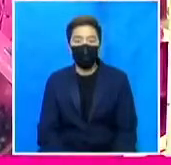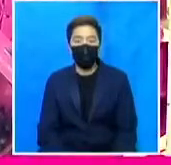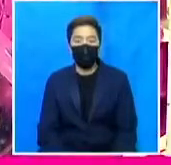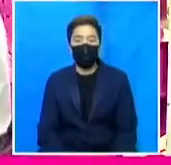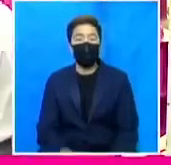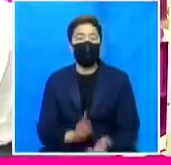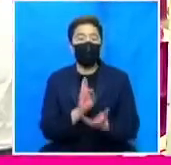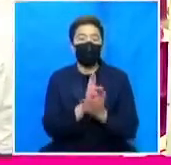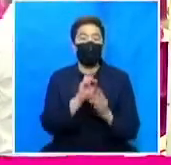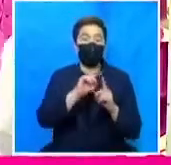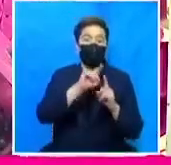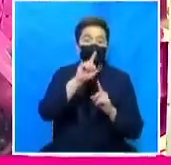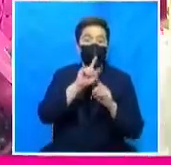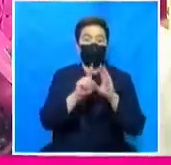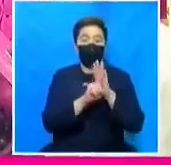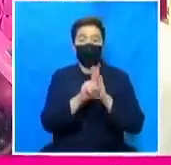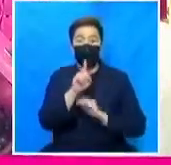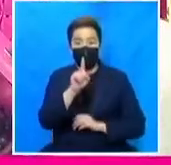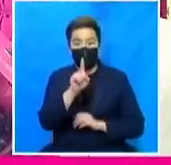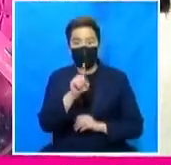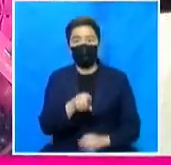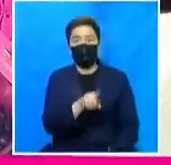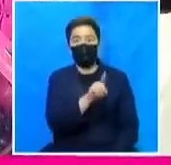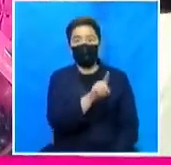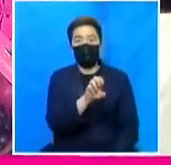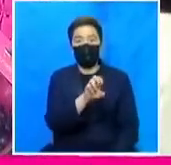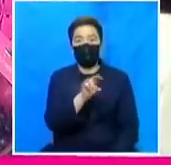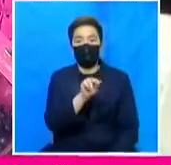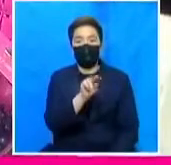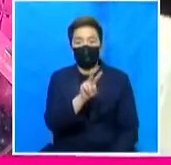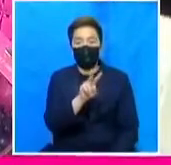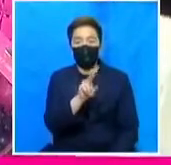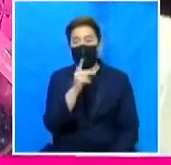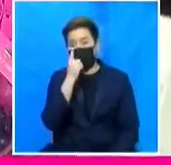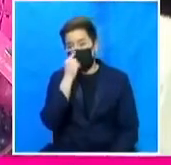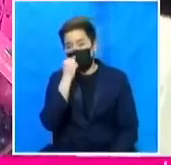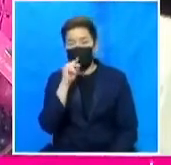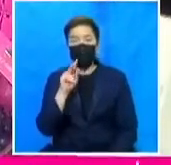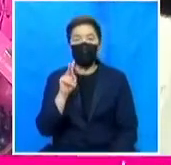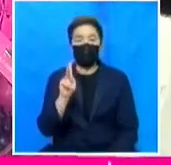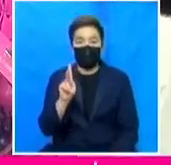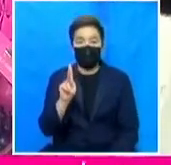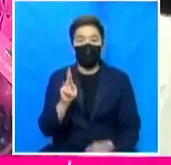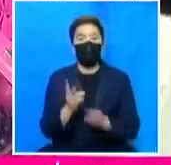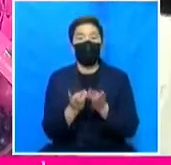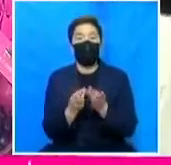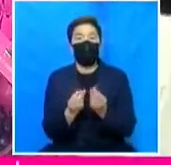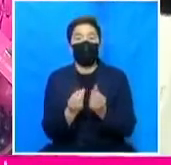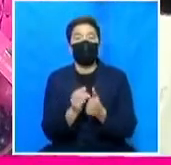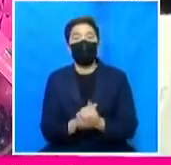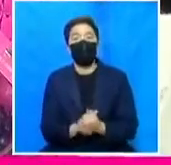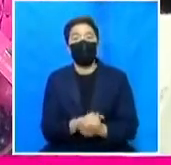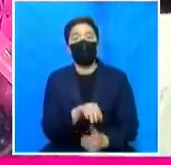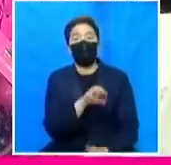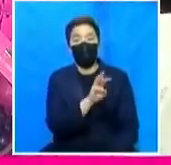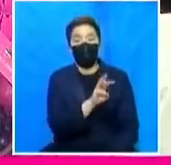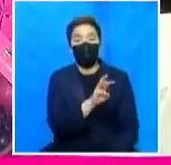อันดับที่1หมุนครั้งที่1งวดที่132หมวดอักษร K เลขที่ออก